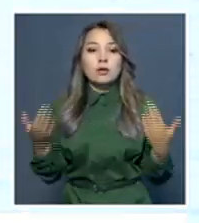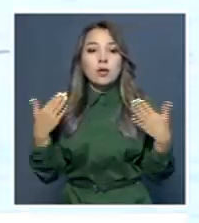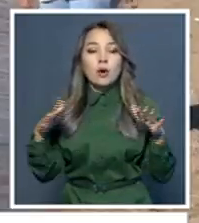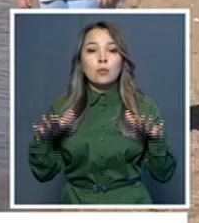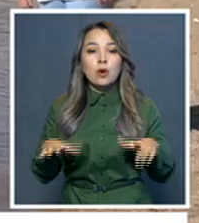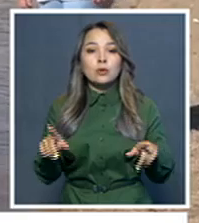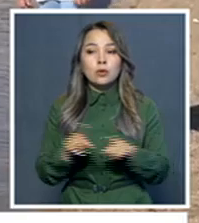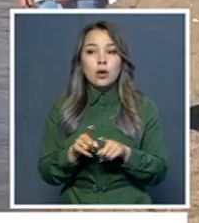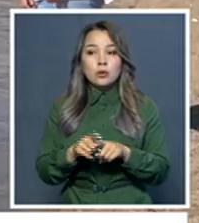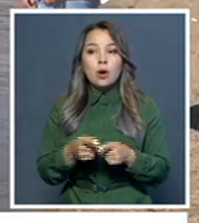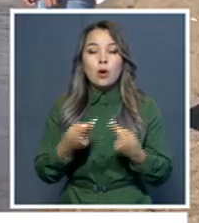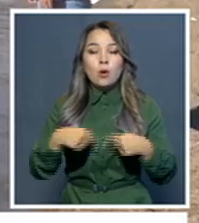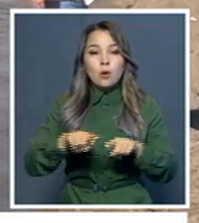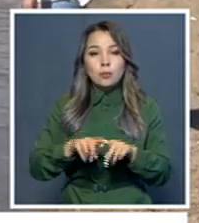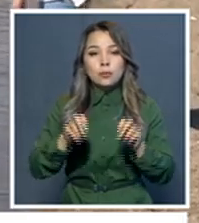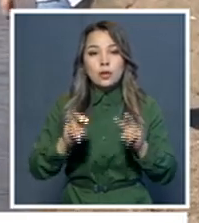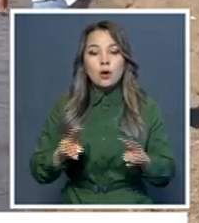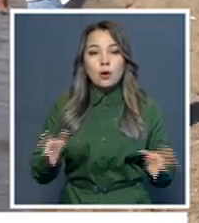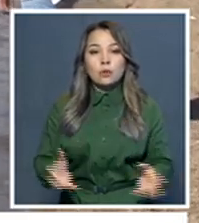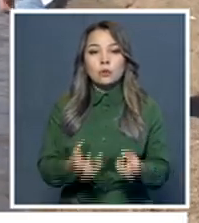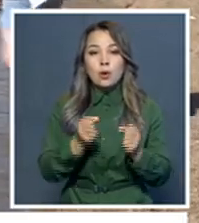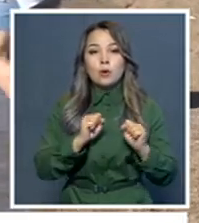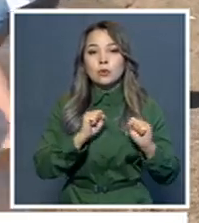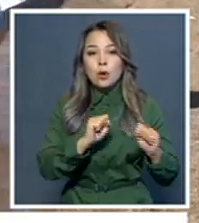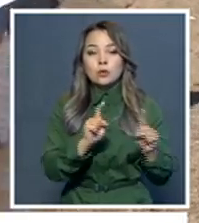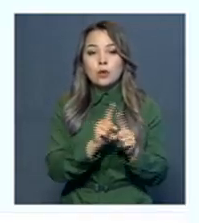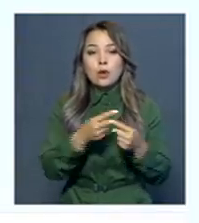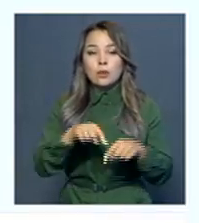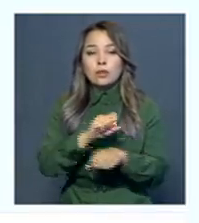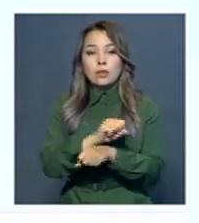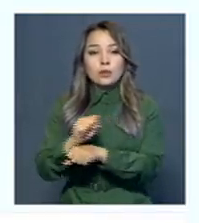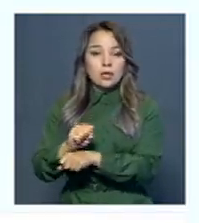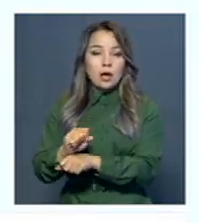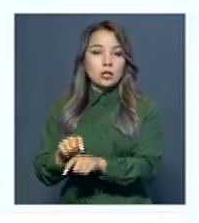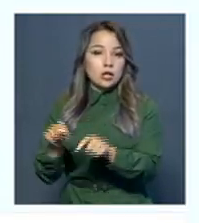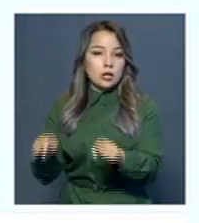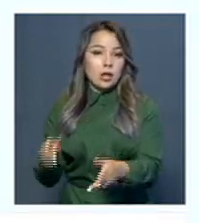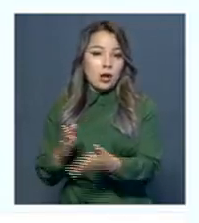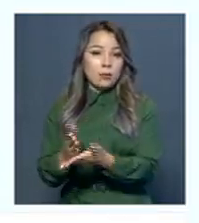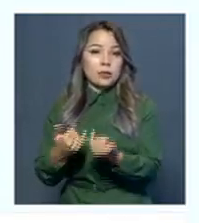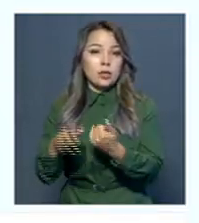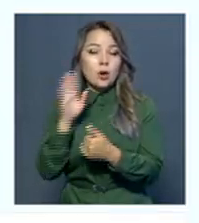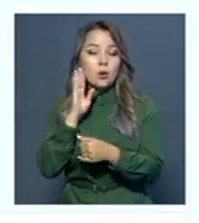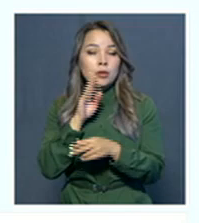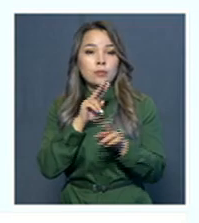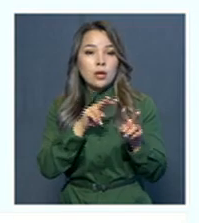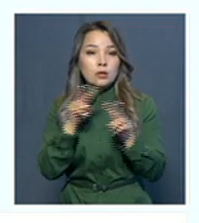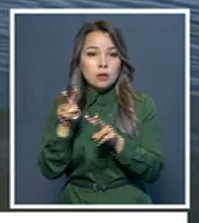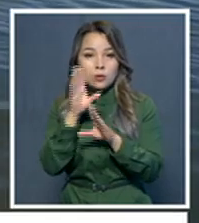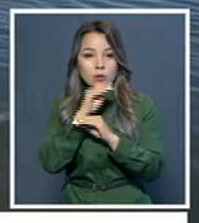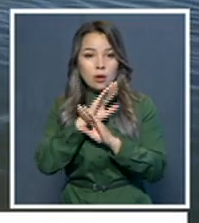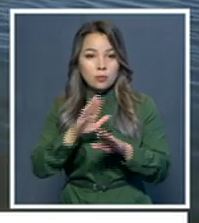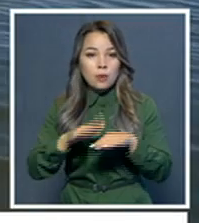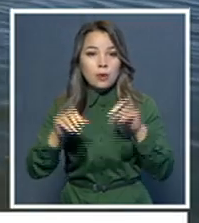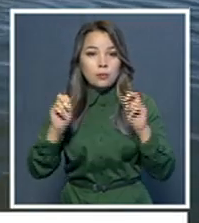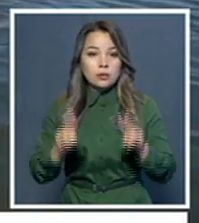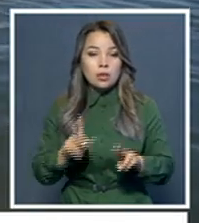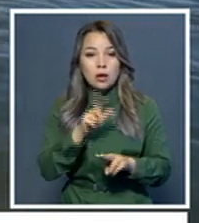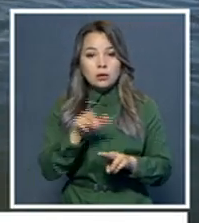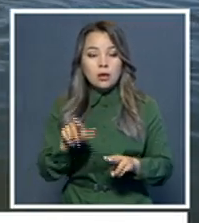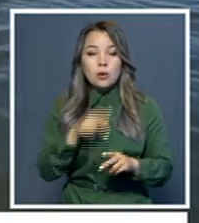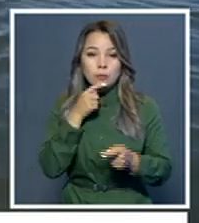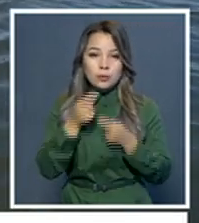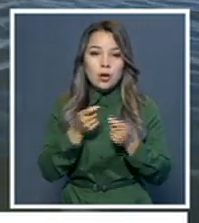орындары жанынан қоғамдық құтқару бекеттері ашылуда. Дегенмен барлық су айдындарын қамту мүмкін болмай тұр. Сондықтан мамандар халықты суға